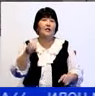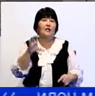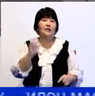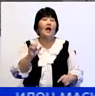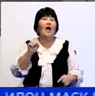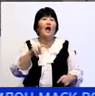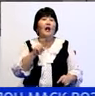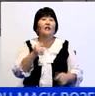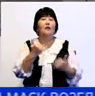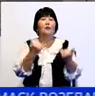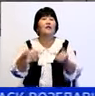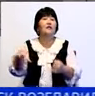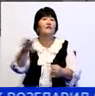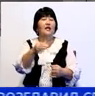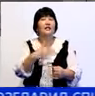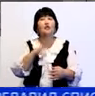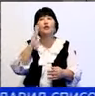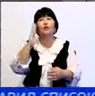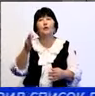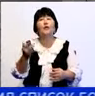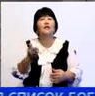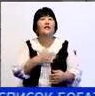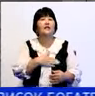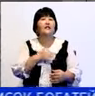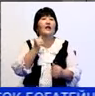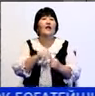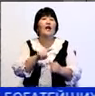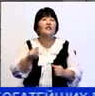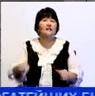Пусть Аллах благословит всех нас и будет в сердце каждого».